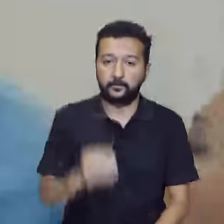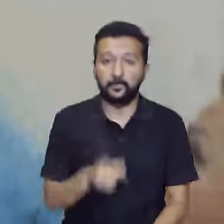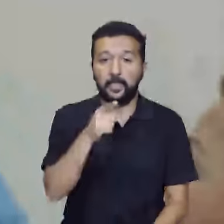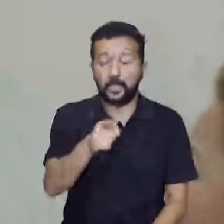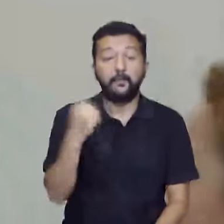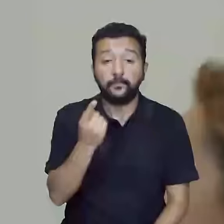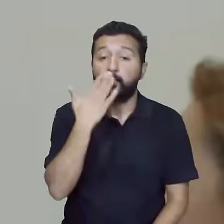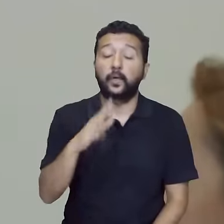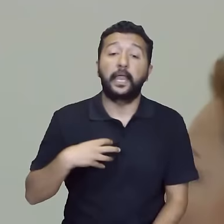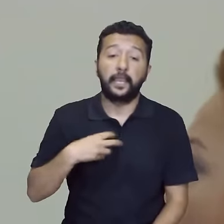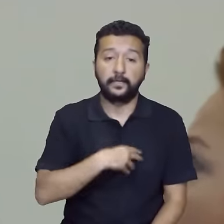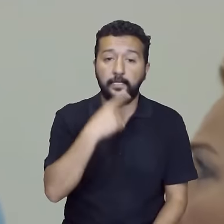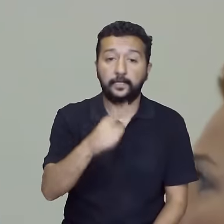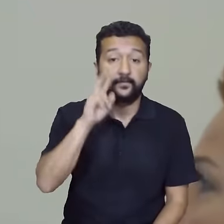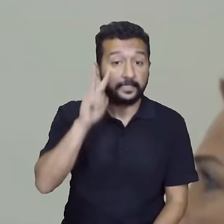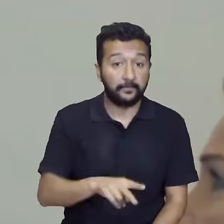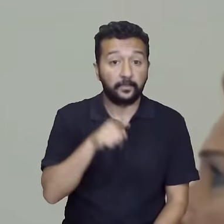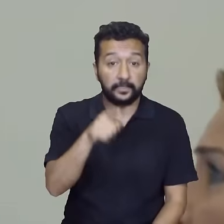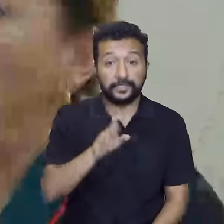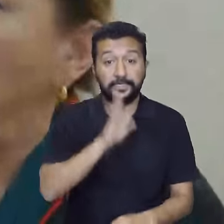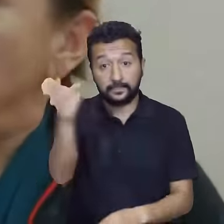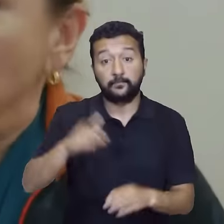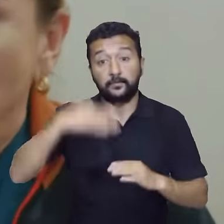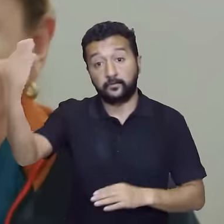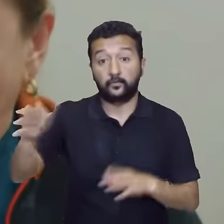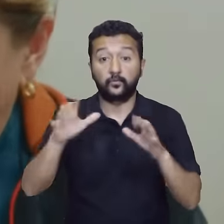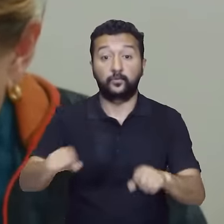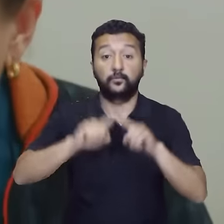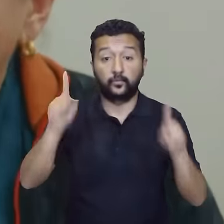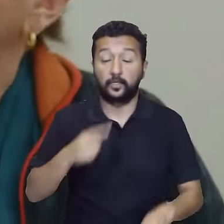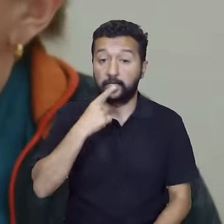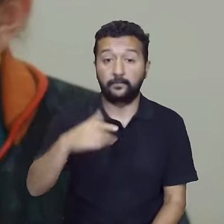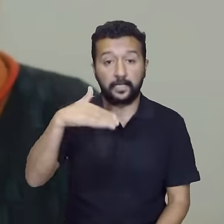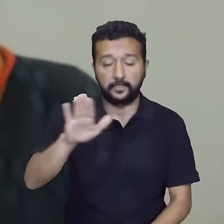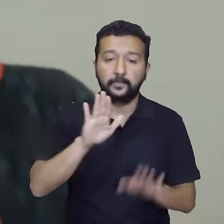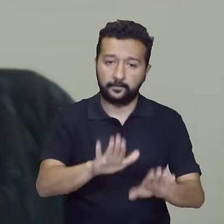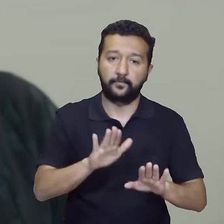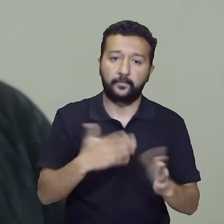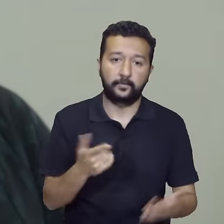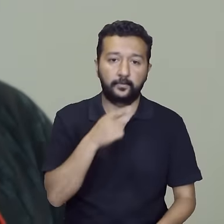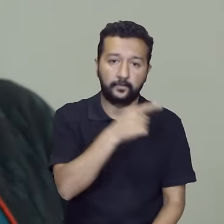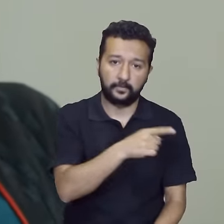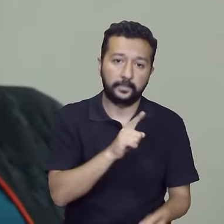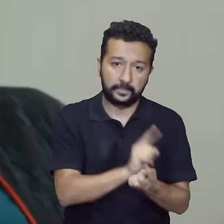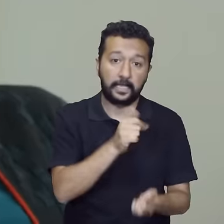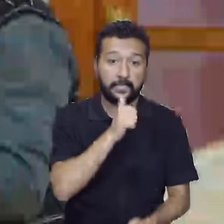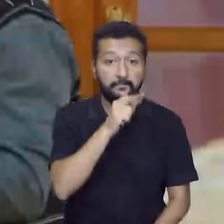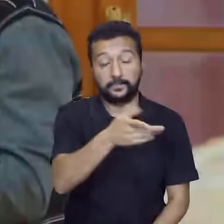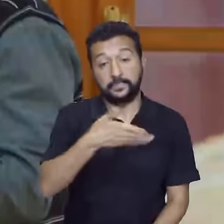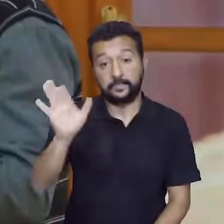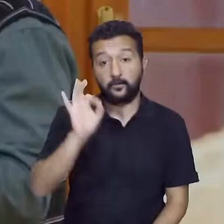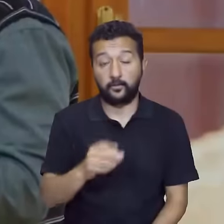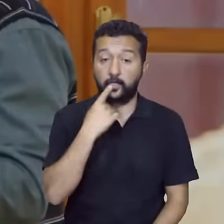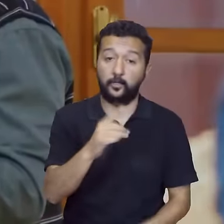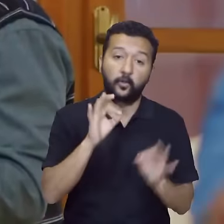Ama... Aması maması yok anneciğim. Vallahi bak yemin ediyorum gidip şehrin öbür ucunda tutarım dükkanı. Hadi. Tamam, tamam. Neyse, o herif de çıkacak, gidecek